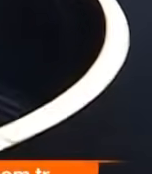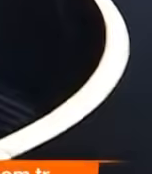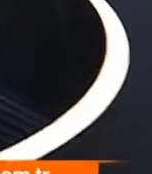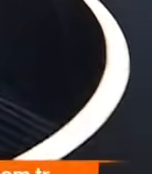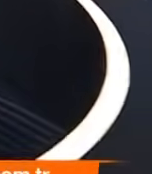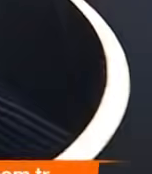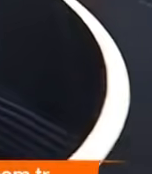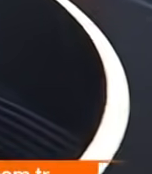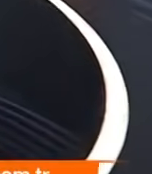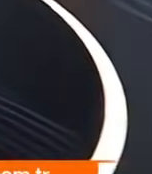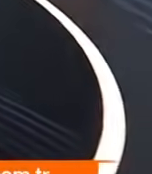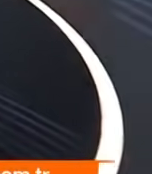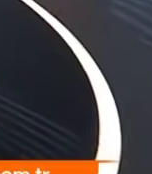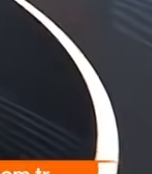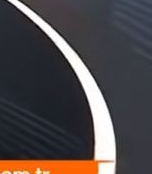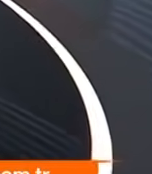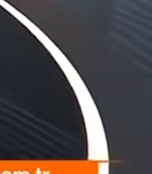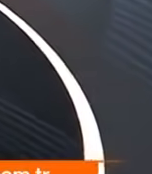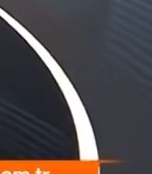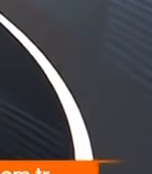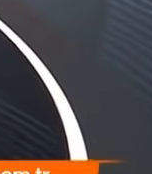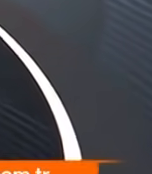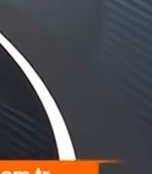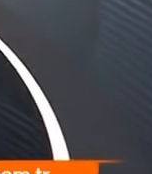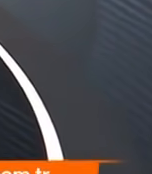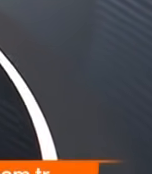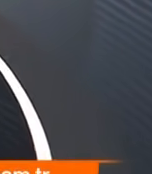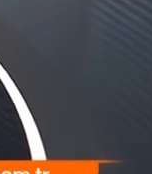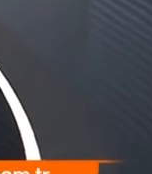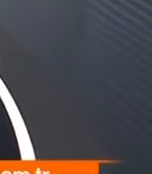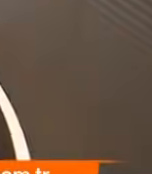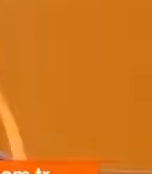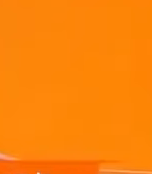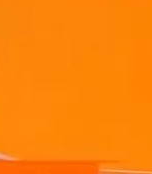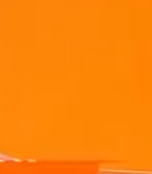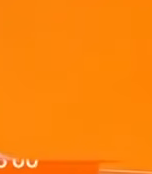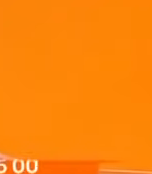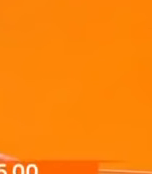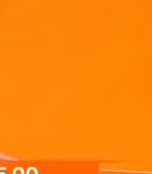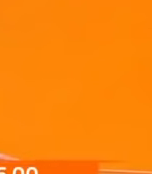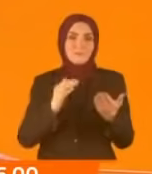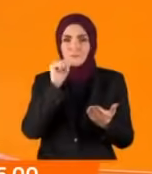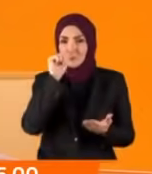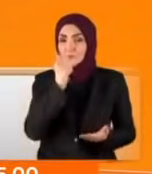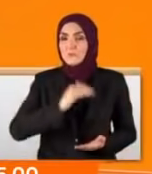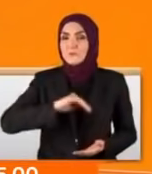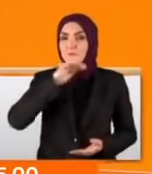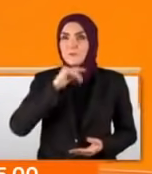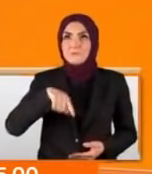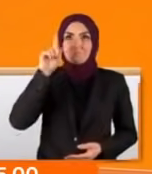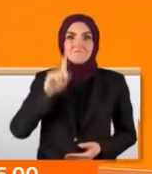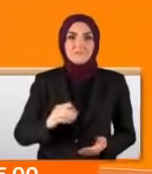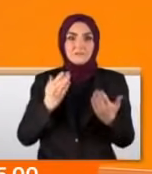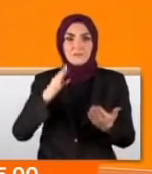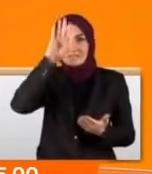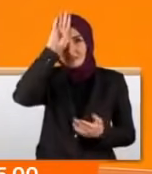Haberin merkezinden, ATV Haber merkezinden iyi akşamlar. Ben Nihan Günay. Bugün 29 Mayıs Cumartesi. Gurur dolu bir gün.